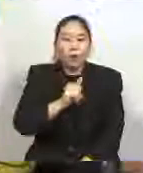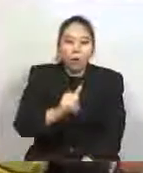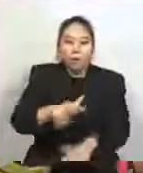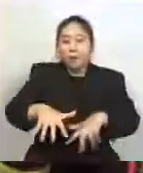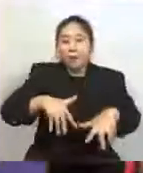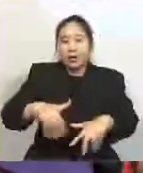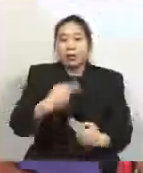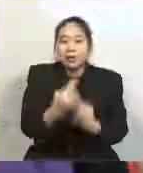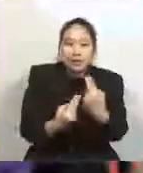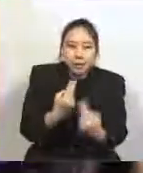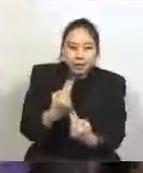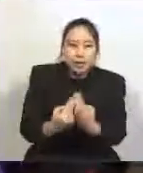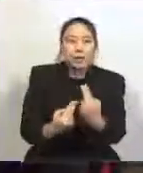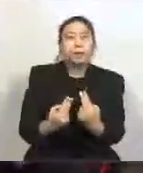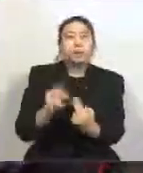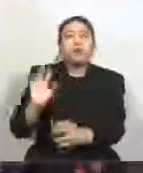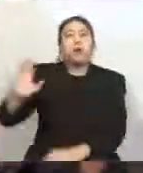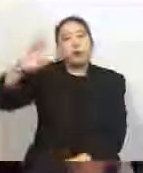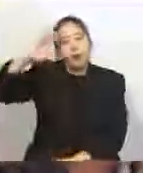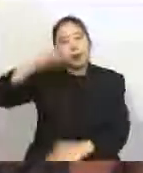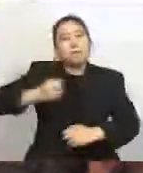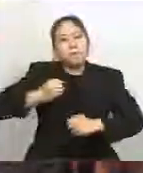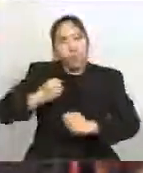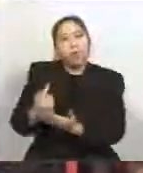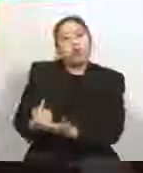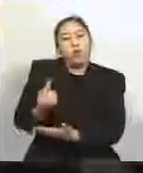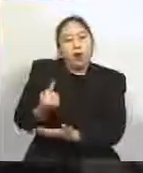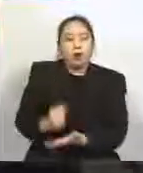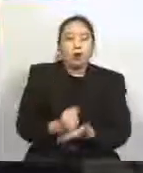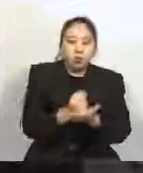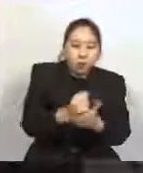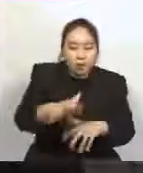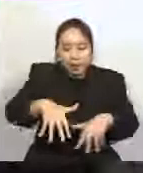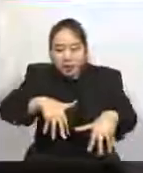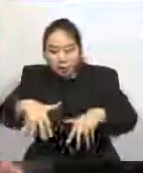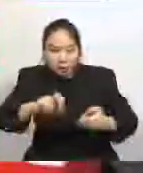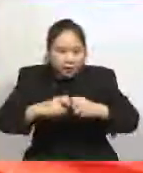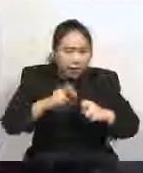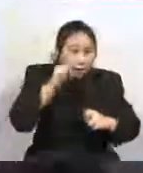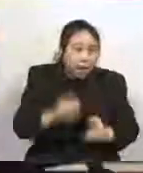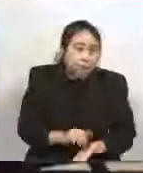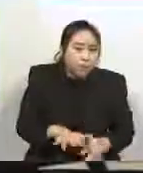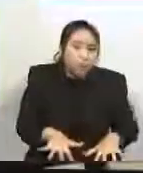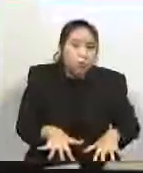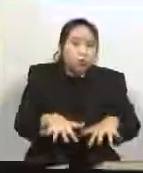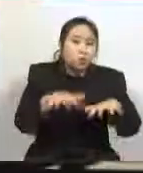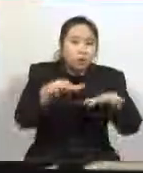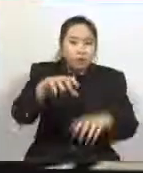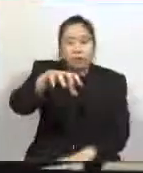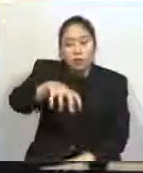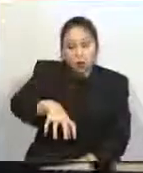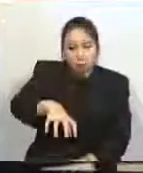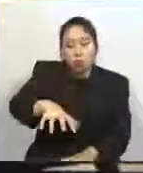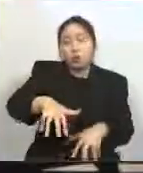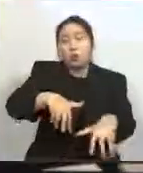ชนในนามภารกิจของกองทัพบกดูแลปลอบขวัญประชาชนผู้ประสบอุทกภัยที่จุดพักพิงชั่วคราวชุม